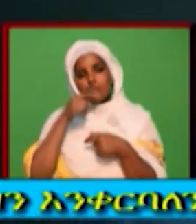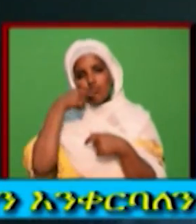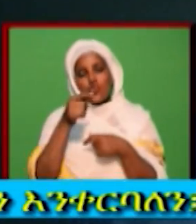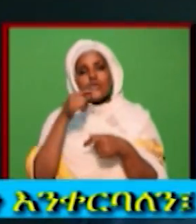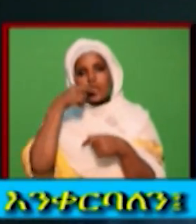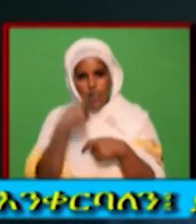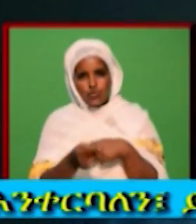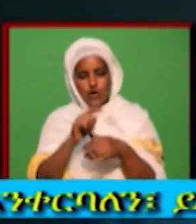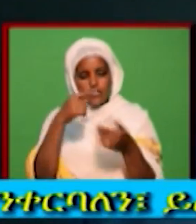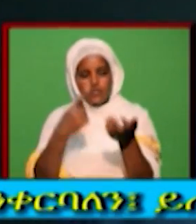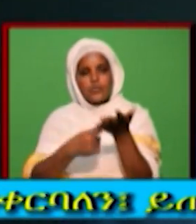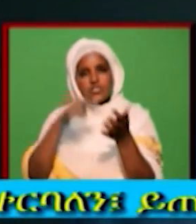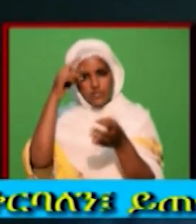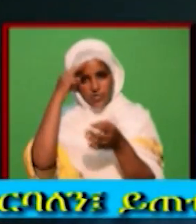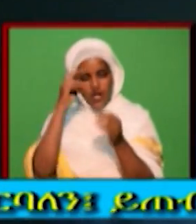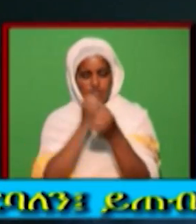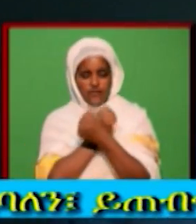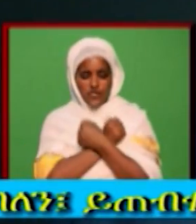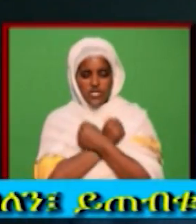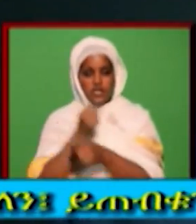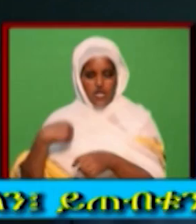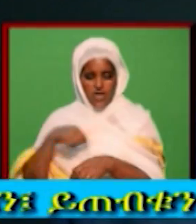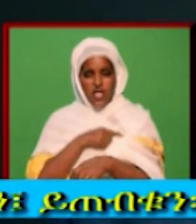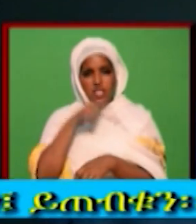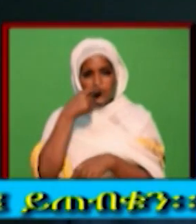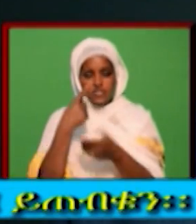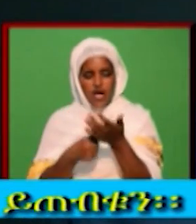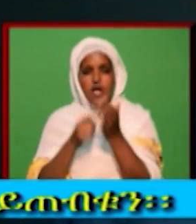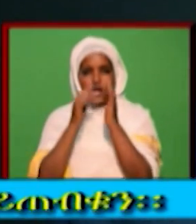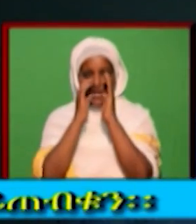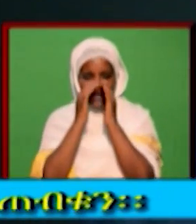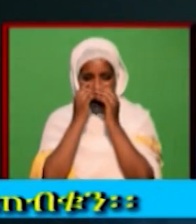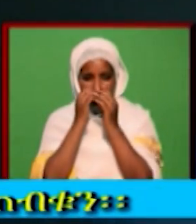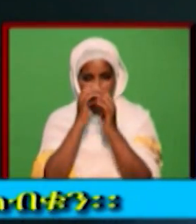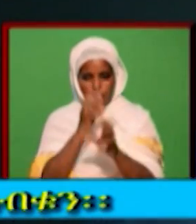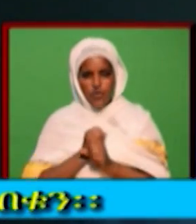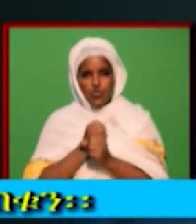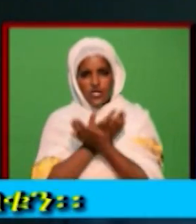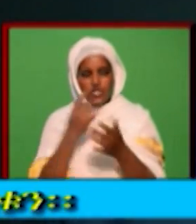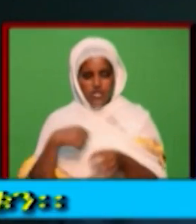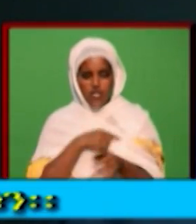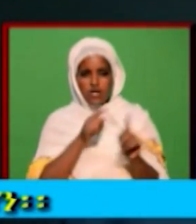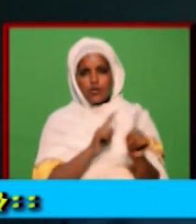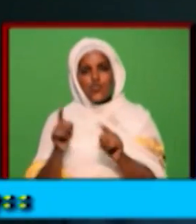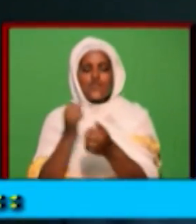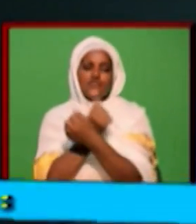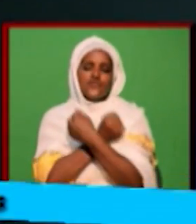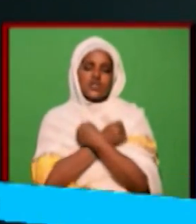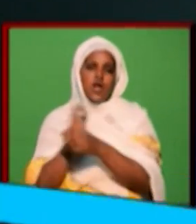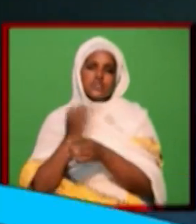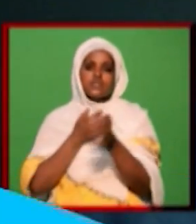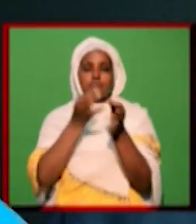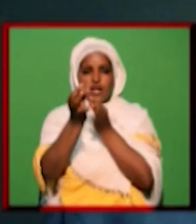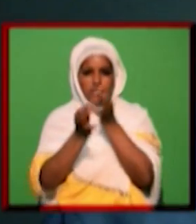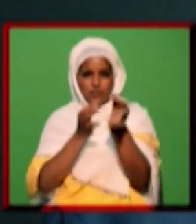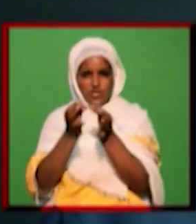سلس بلو تناغروال سلازي فكر لنيا سيل يا يتقبلون نجر انيا دغمو فكراچين